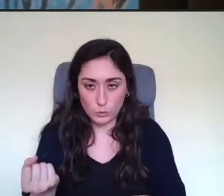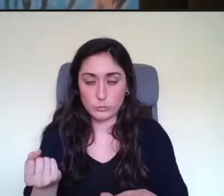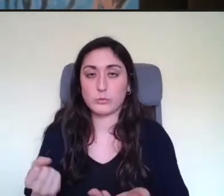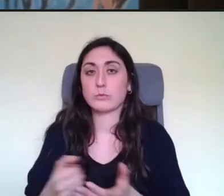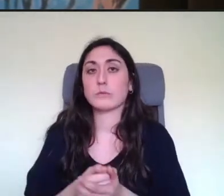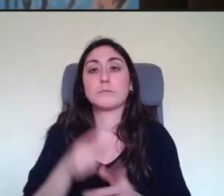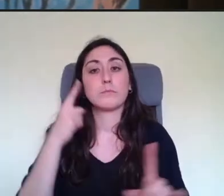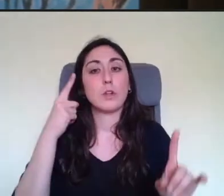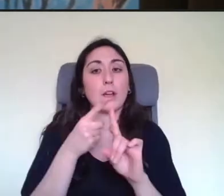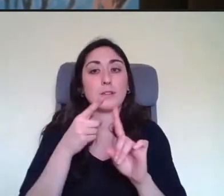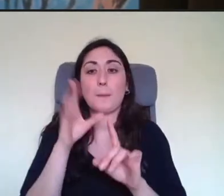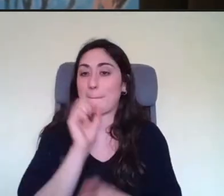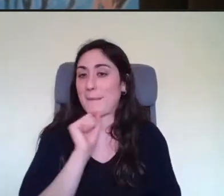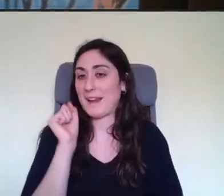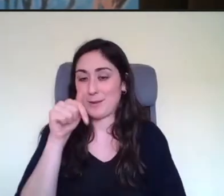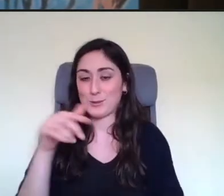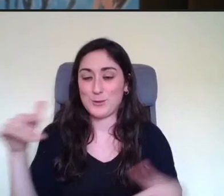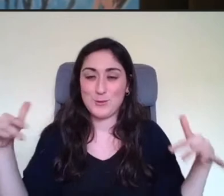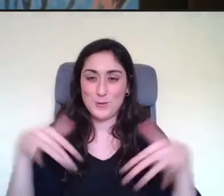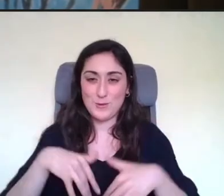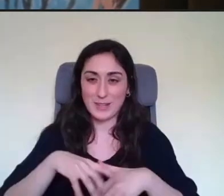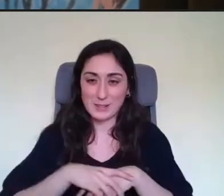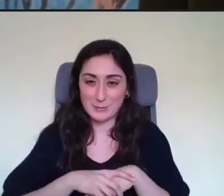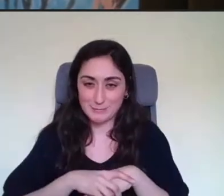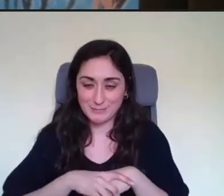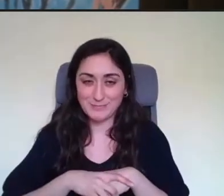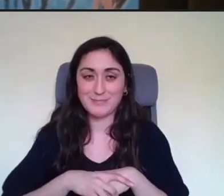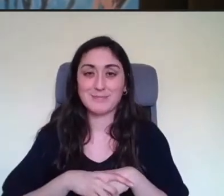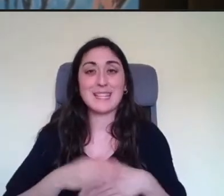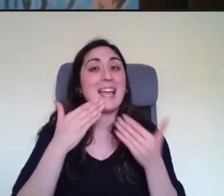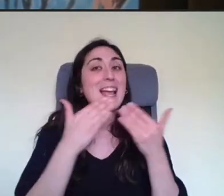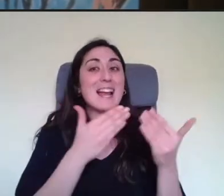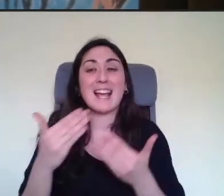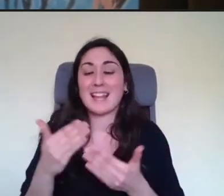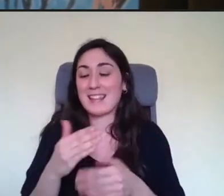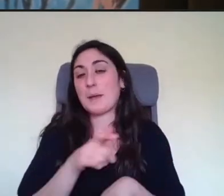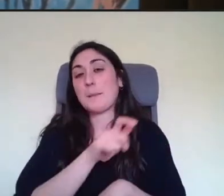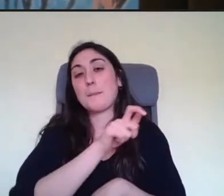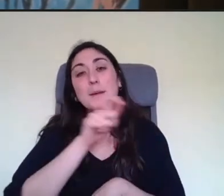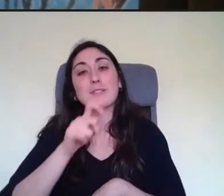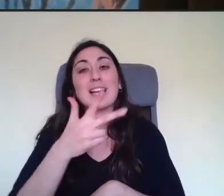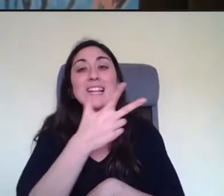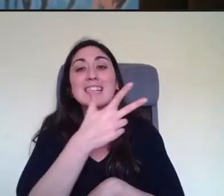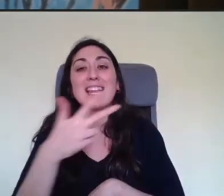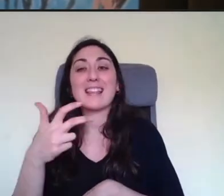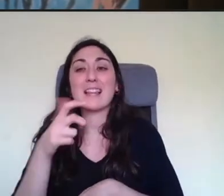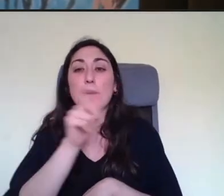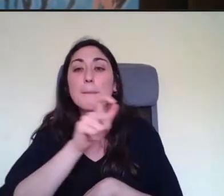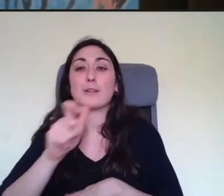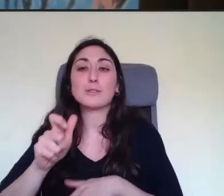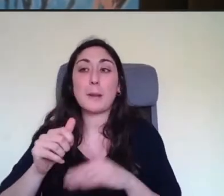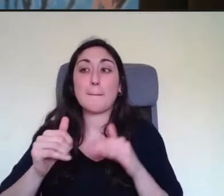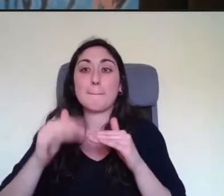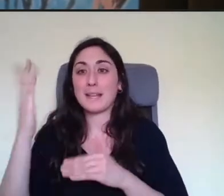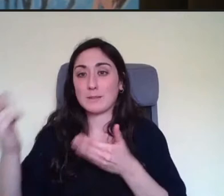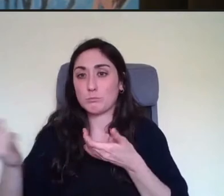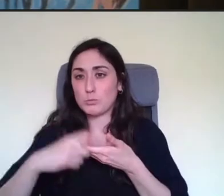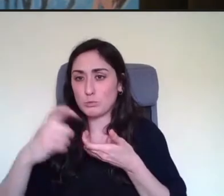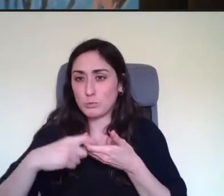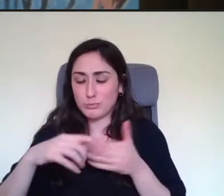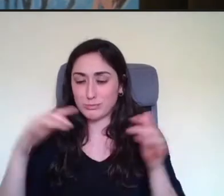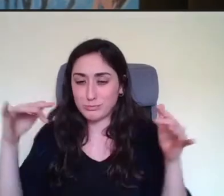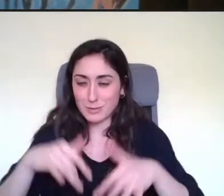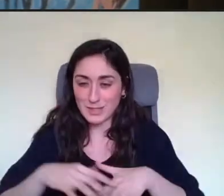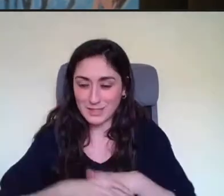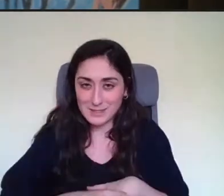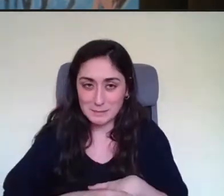congrés. Agrair a les més de 300 persones, al prop de 300 persones que s'han inscrit en aquest congrés, i als més